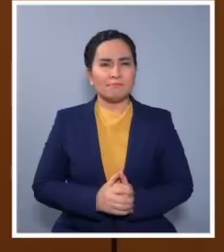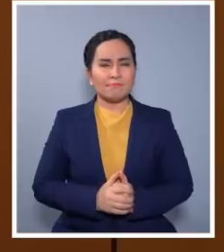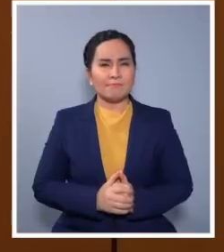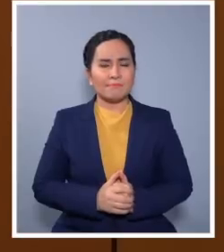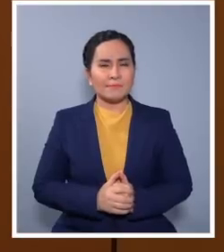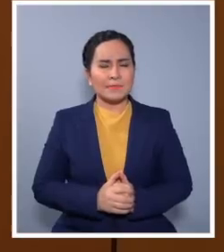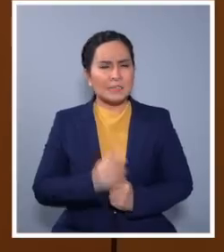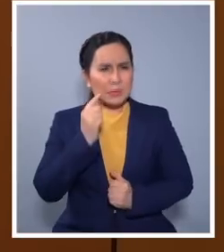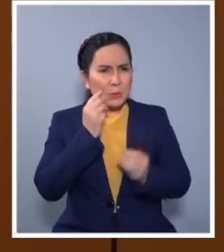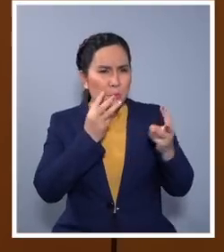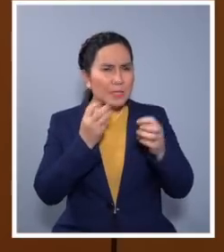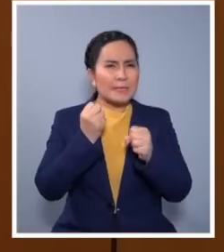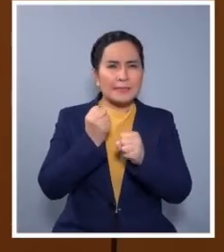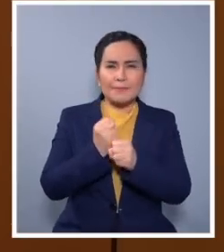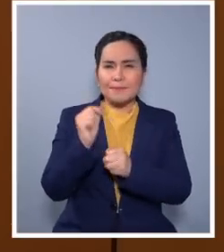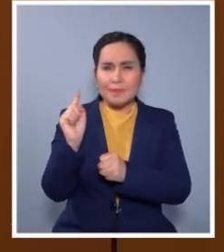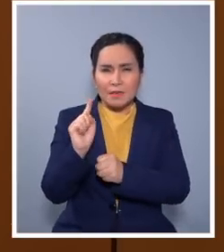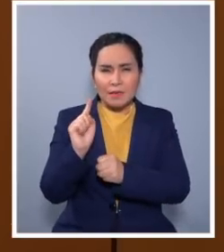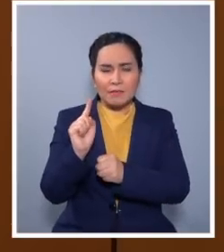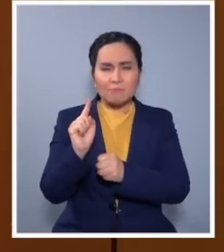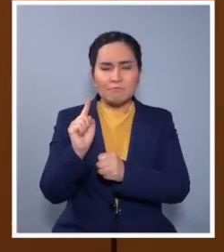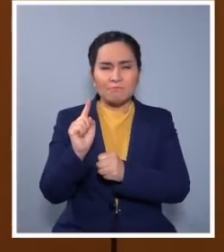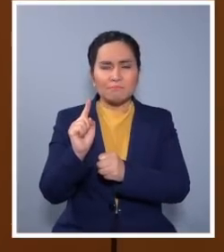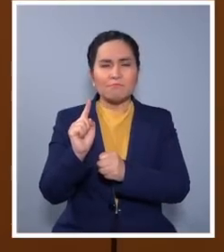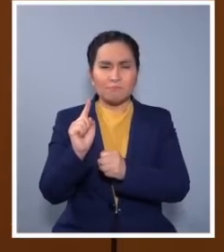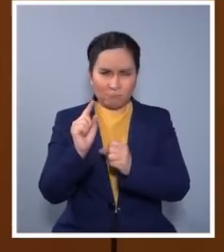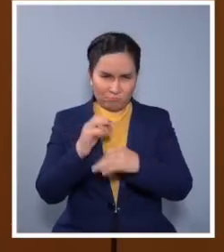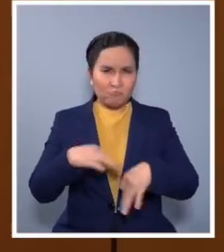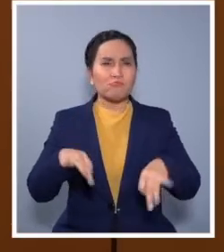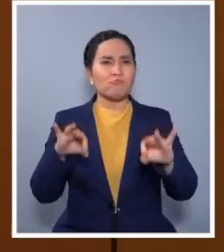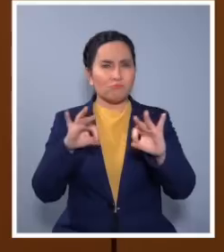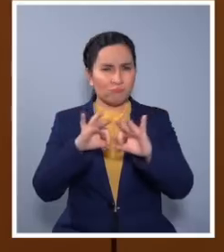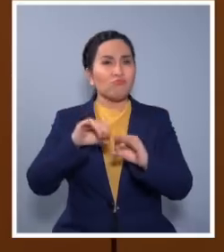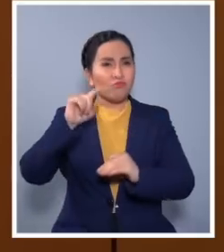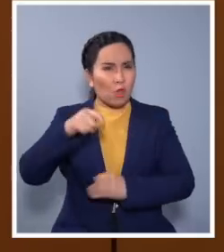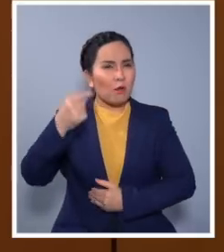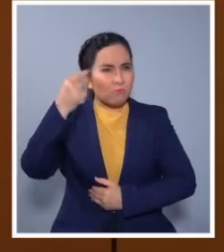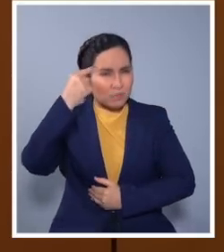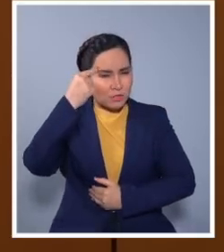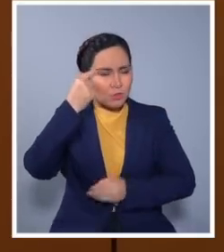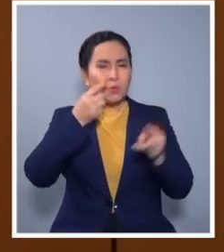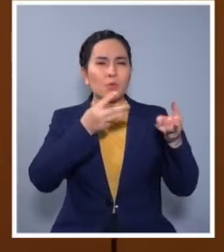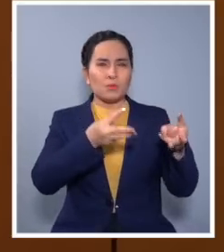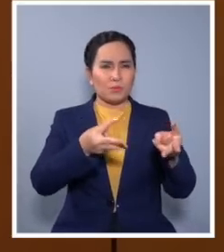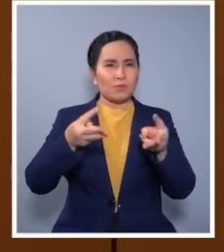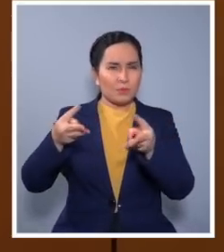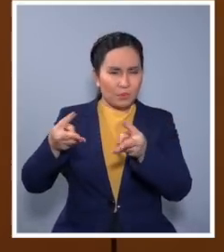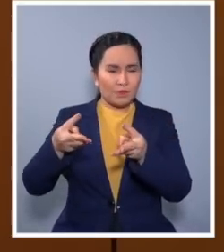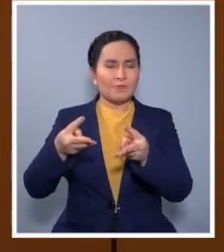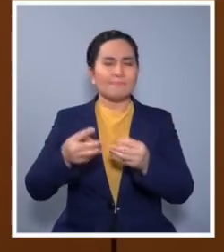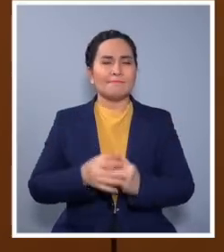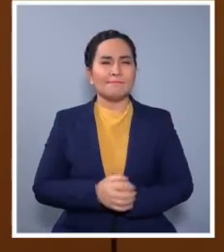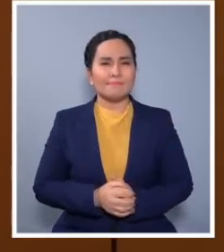ายังไงเนี่ยมันก็ต้องมาใช้วิธี